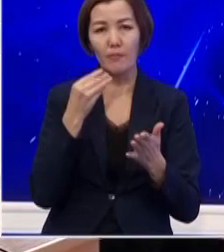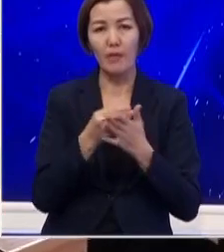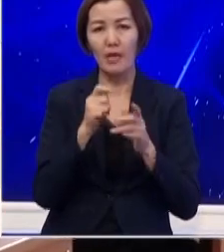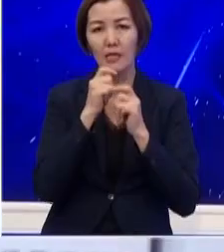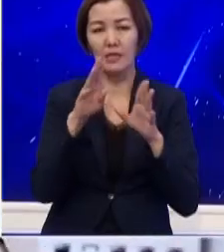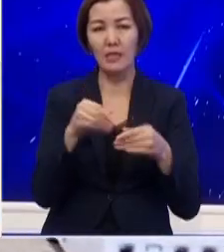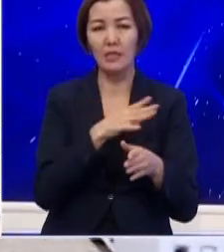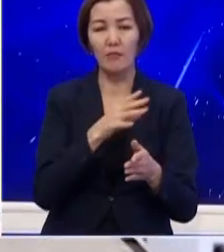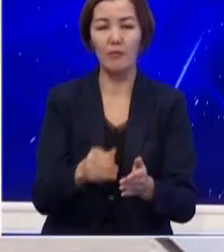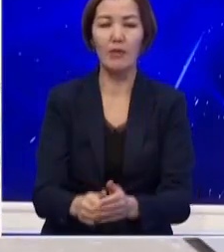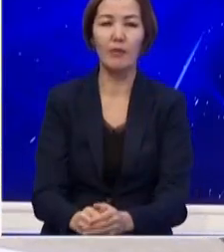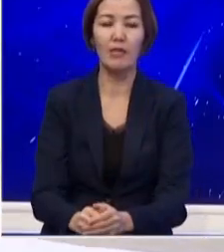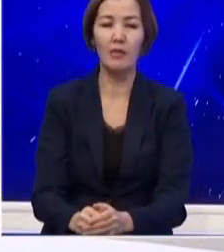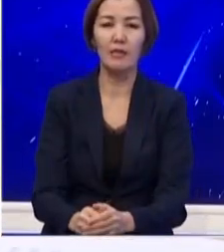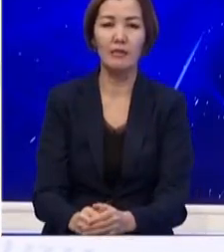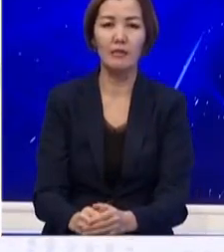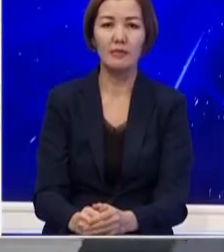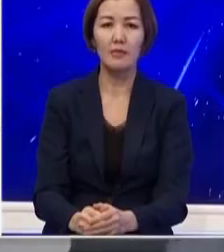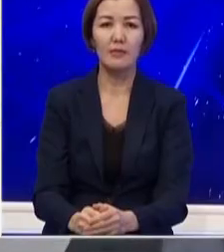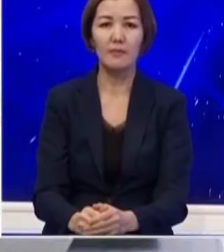мен бағалы сыйлықтармен марапатталды.